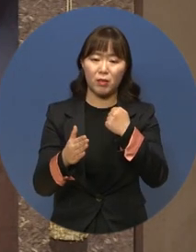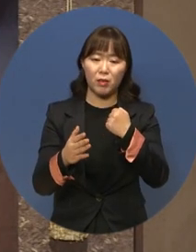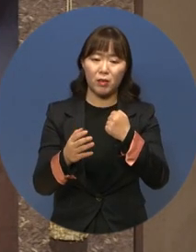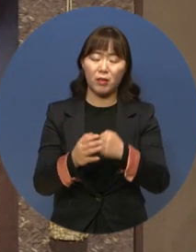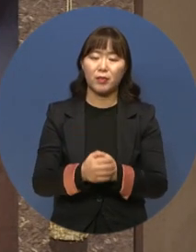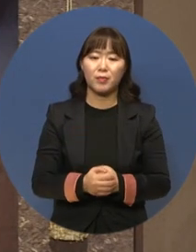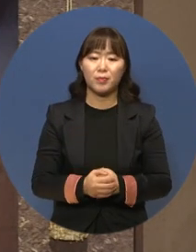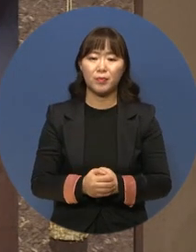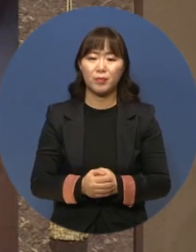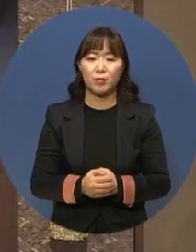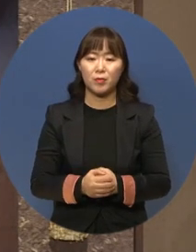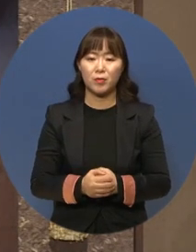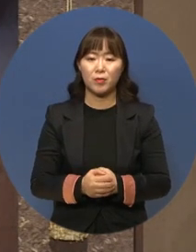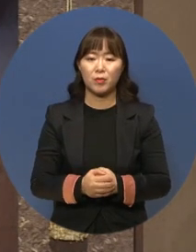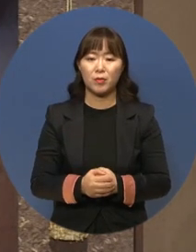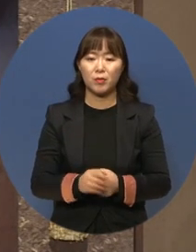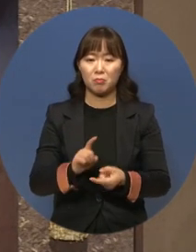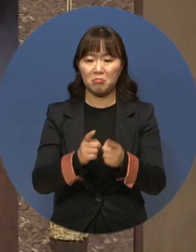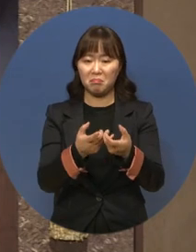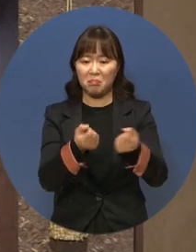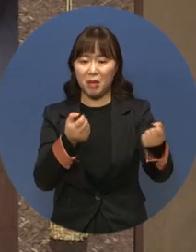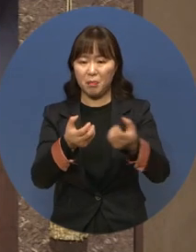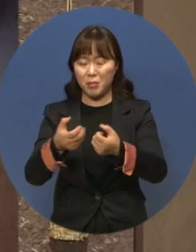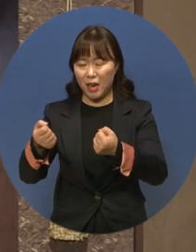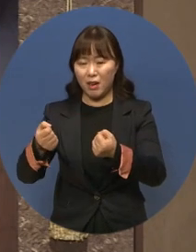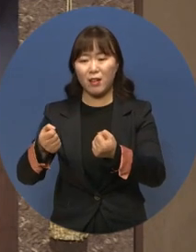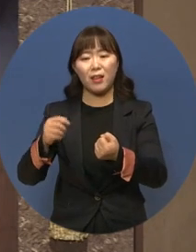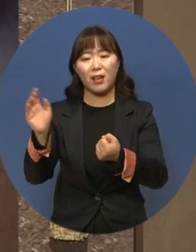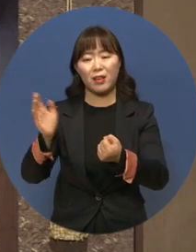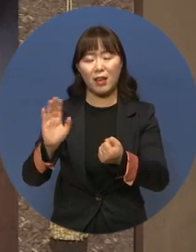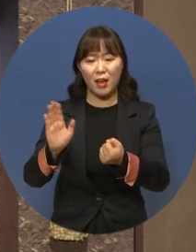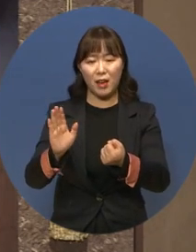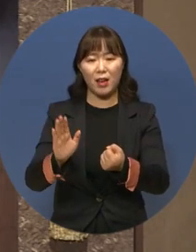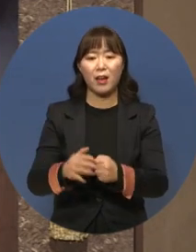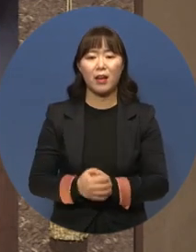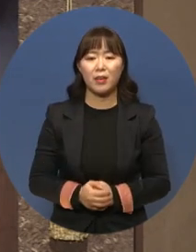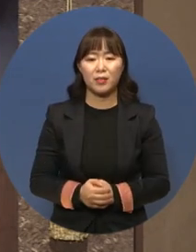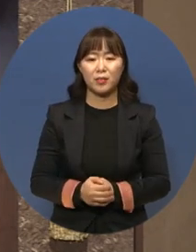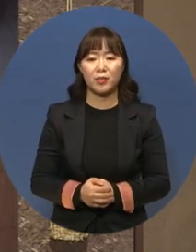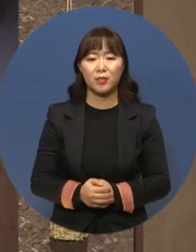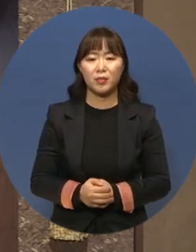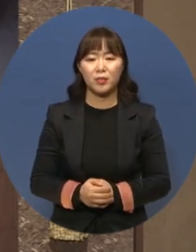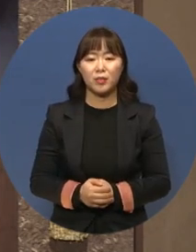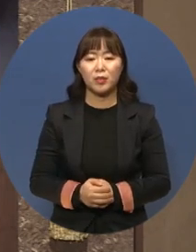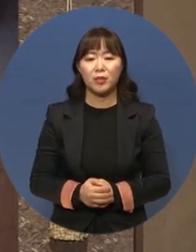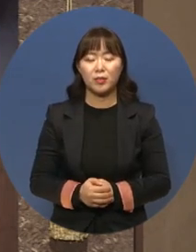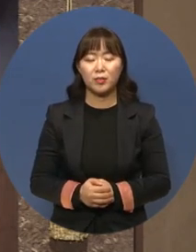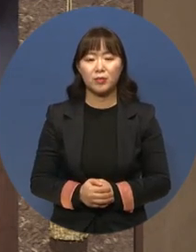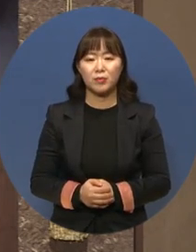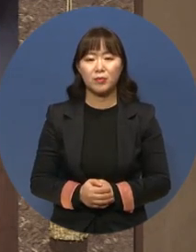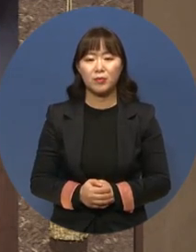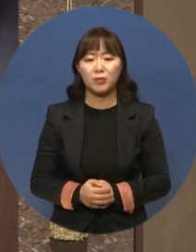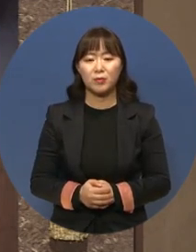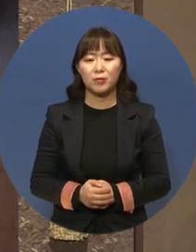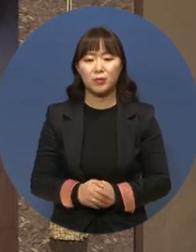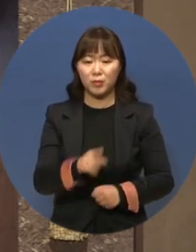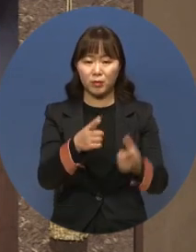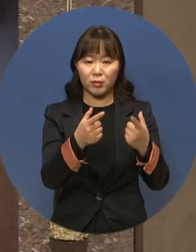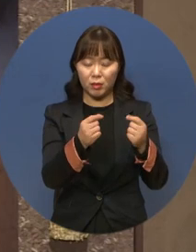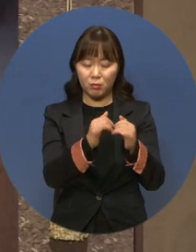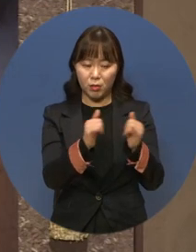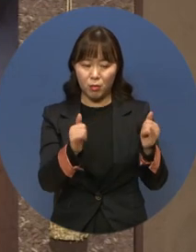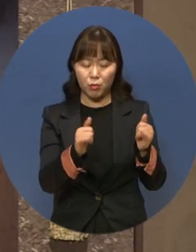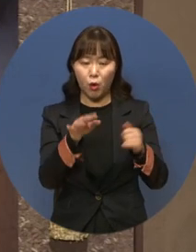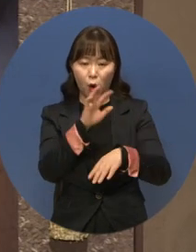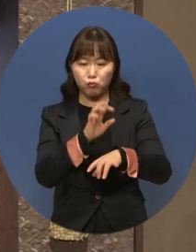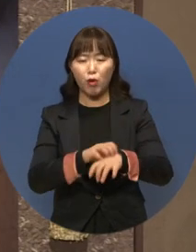근데, 근당에서 뭐, 따로 이렇게 분류해놓고 이러는 것은 아니고, 이제 그런, 그 사람들도 그렇게